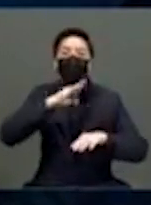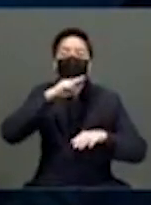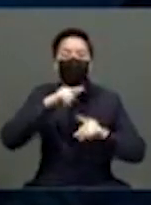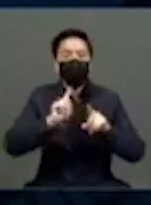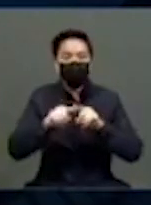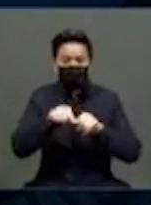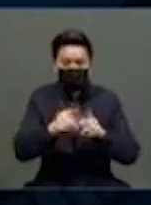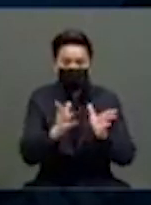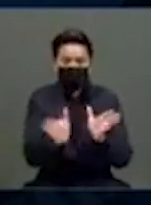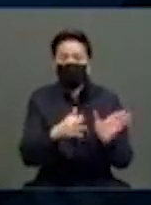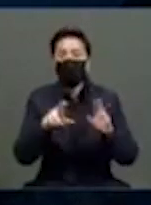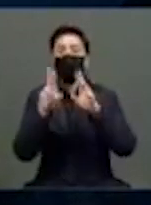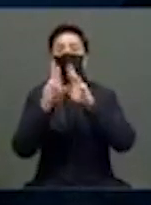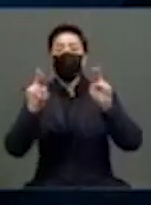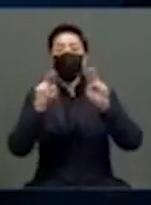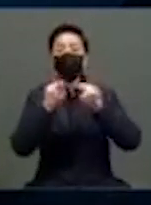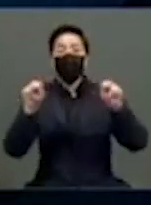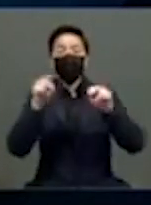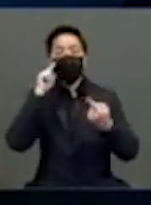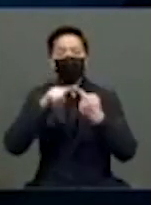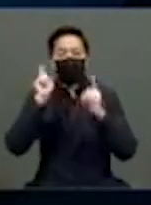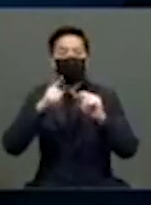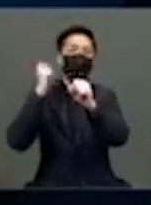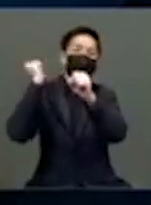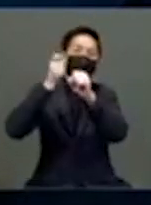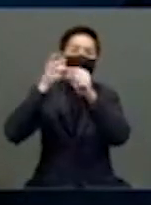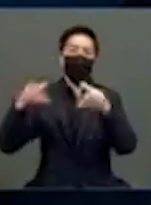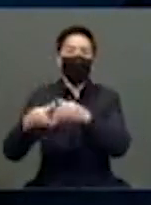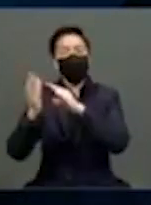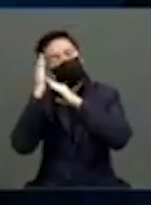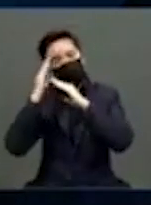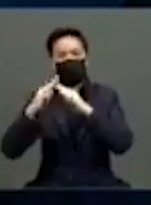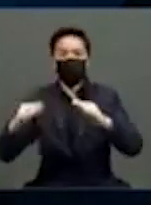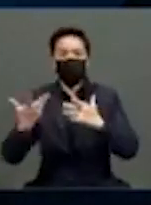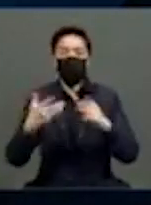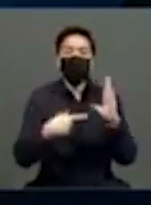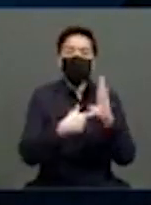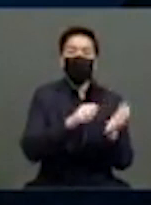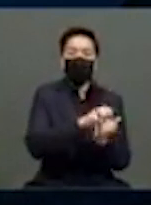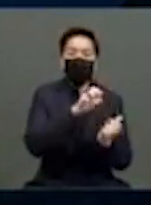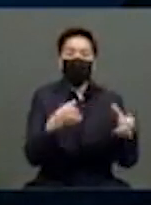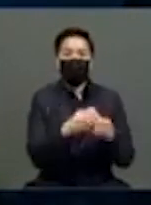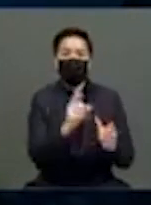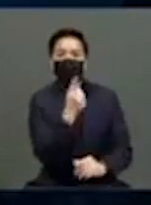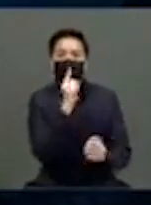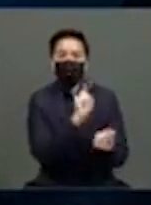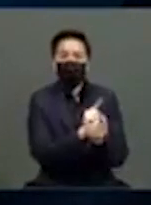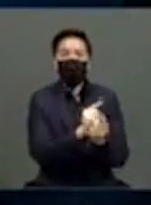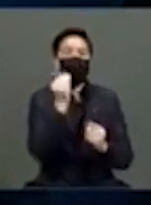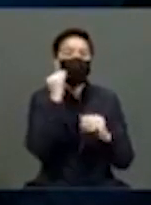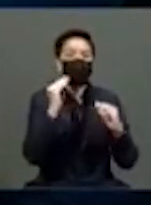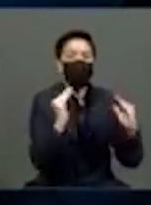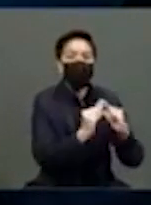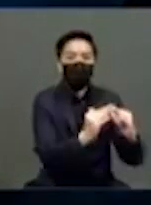นะครับแล้วก็นนทบุรีนะครับก็เป็นแคมป์คนงานก่อสร้างสมุทรปราการนั้นมีคัทเตอร์ใหม่เป็นในหมู่